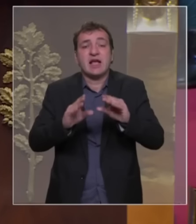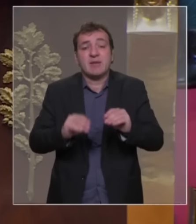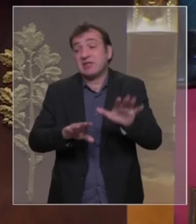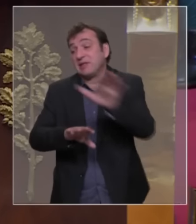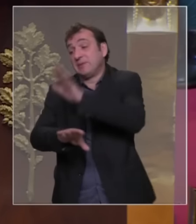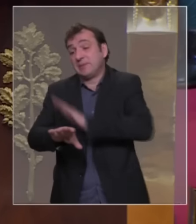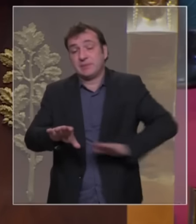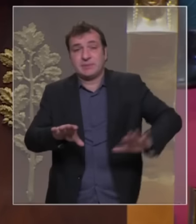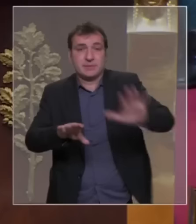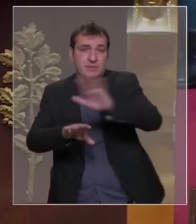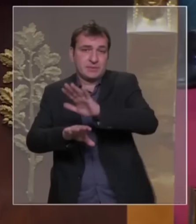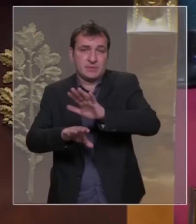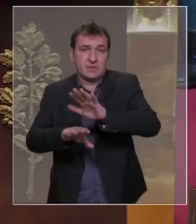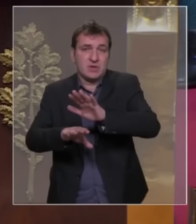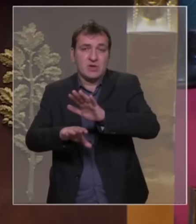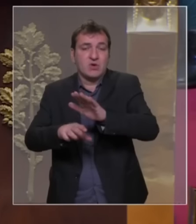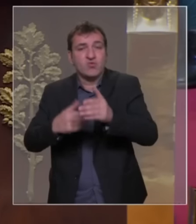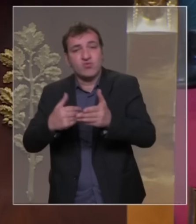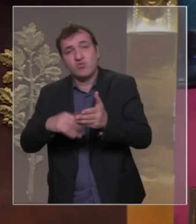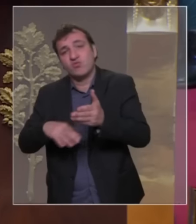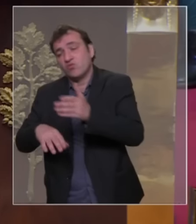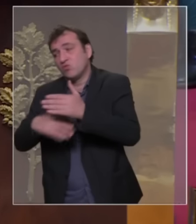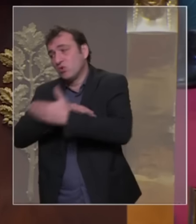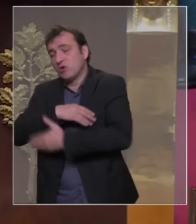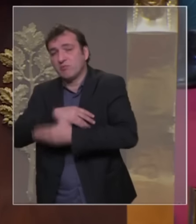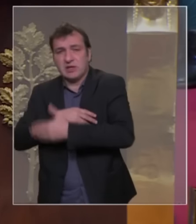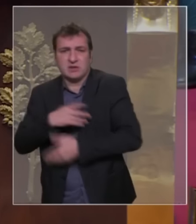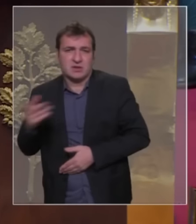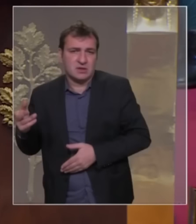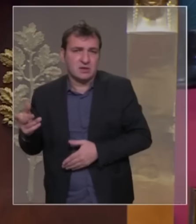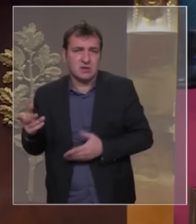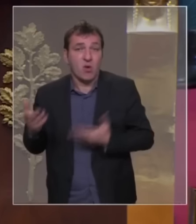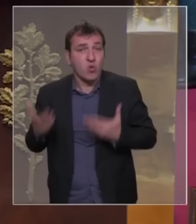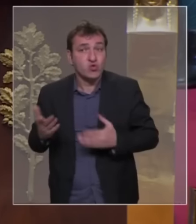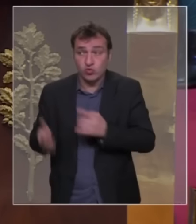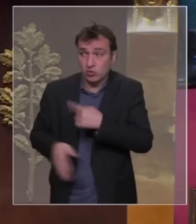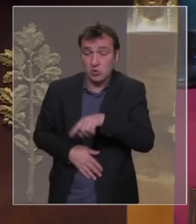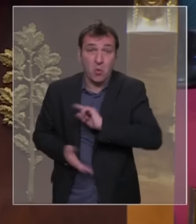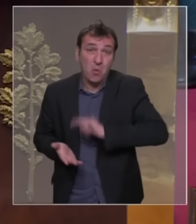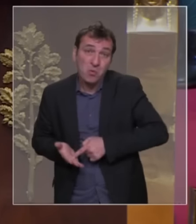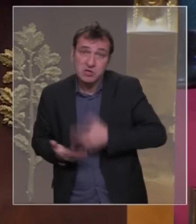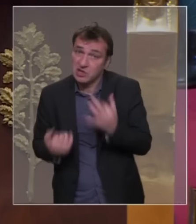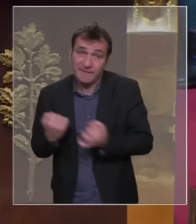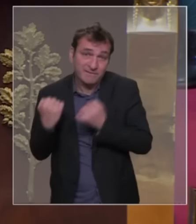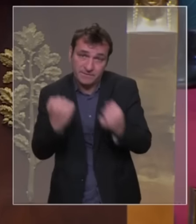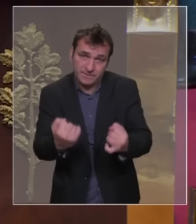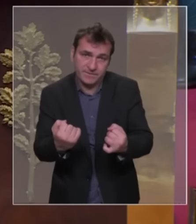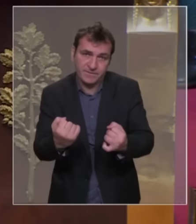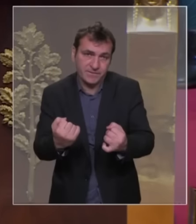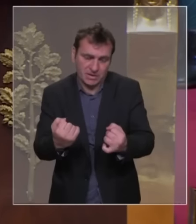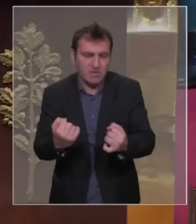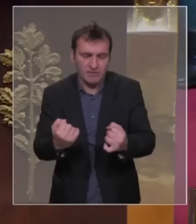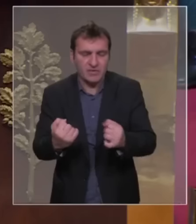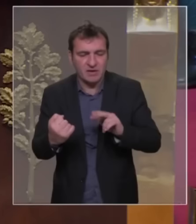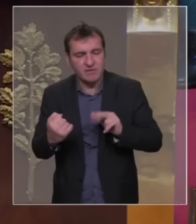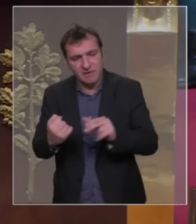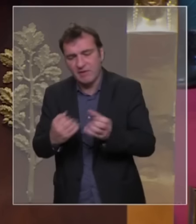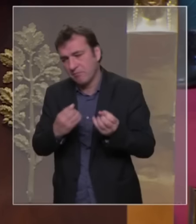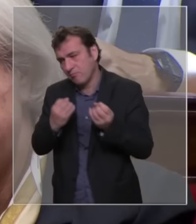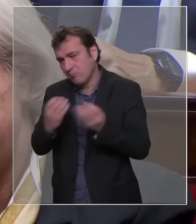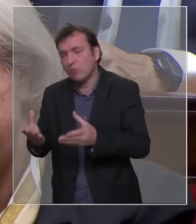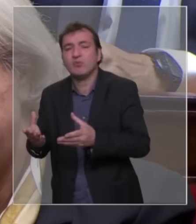travailleurs qui font des dizaines de kilomètres par jour et n'ont pas aujourd'hui d'autre choix que la voiture. Mesdames et Messieurs les